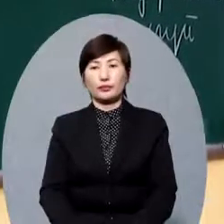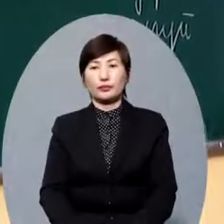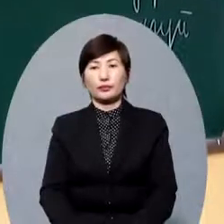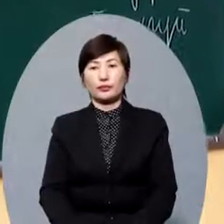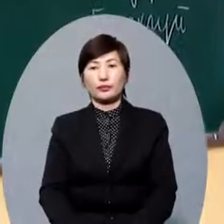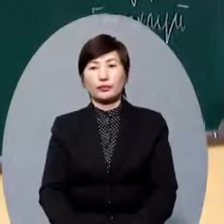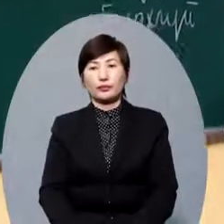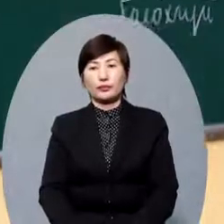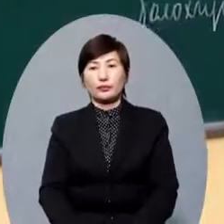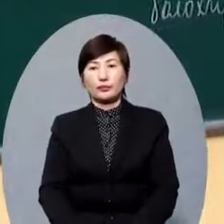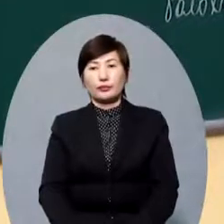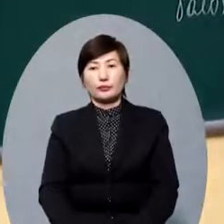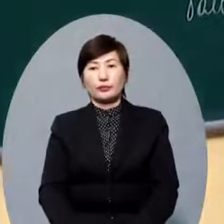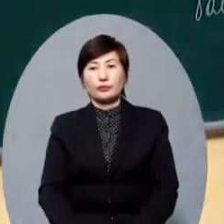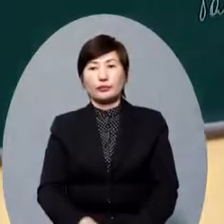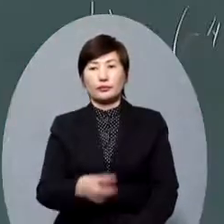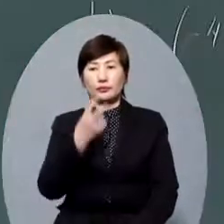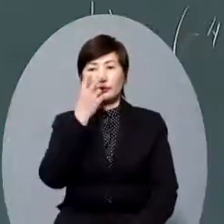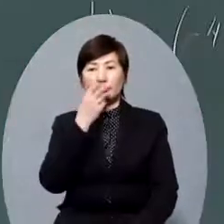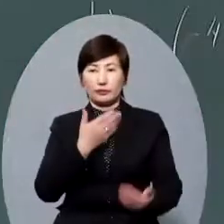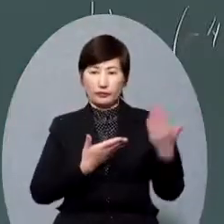байж болт юм байна налалтын хувьд.